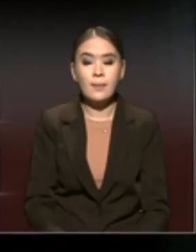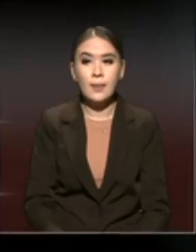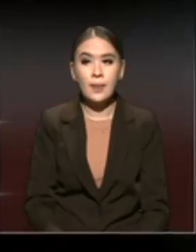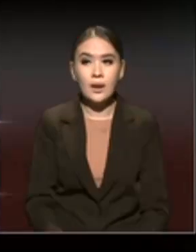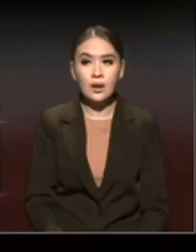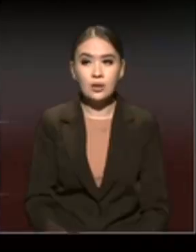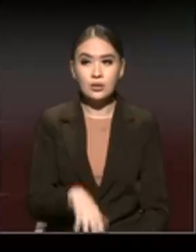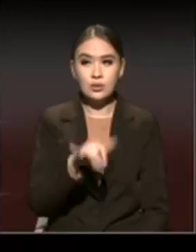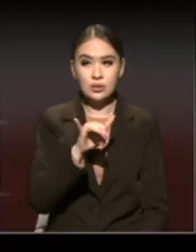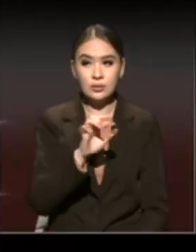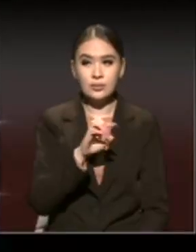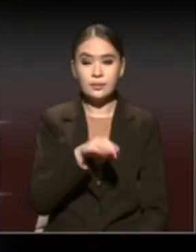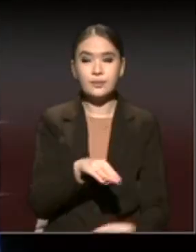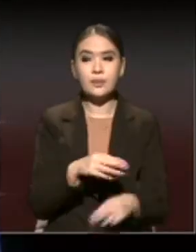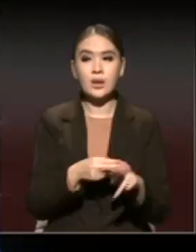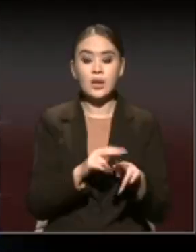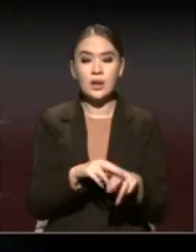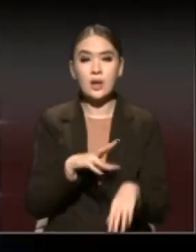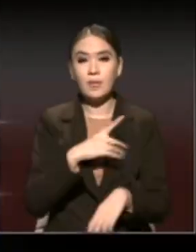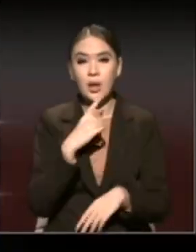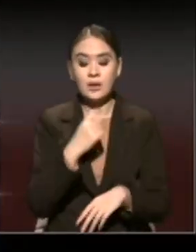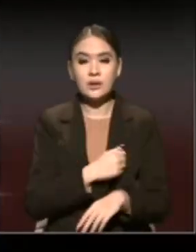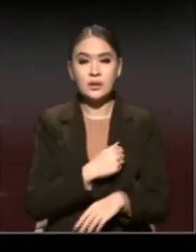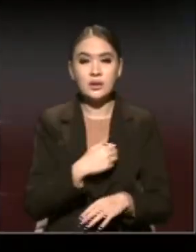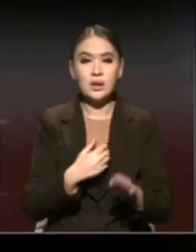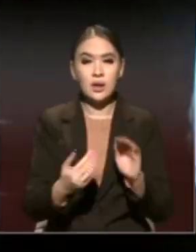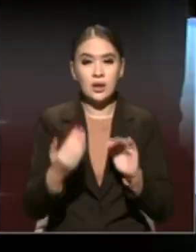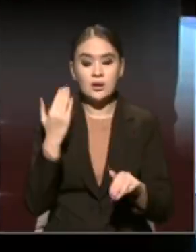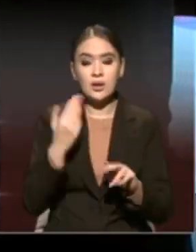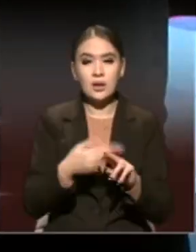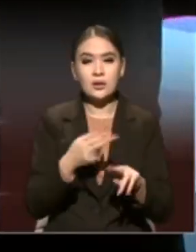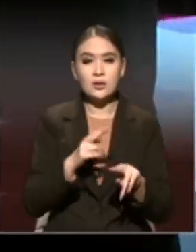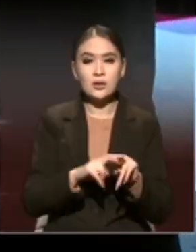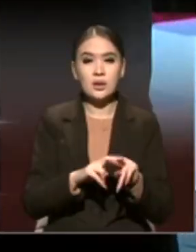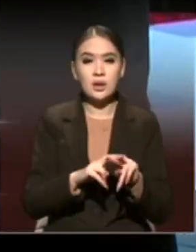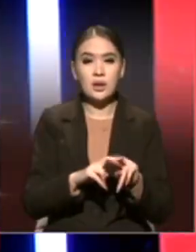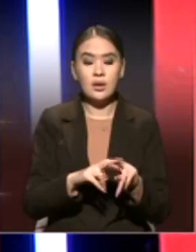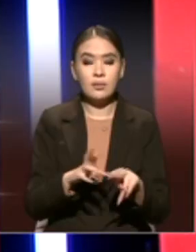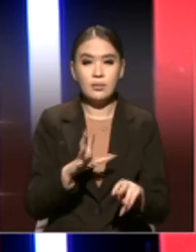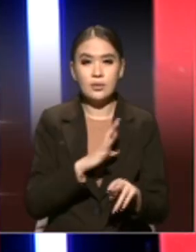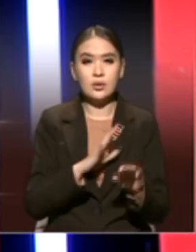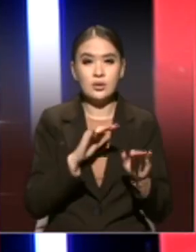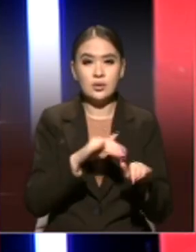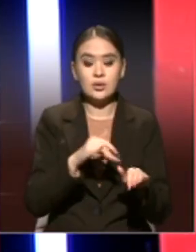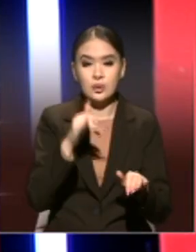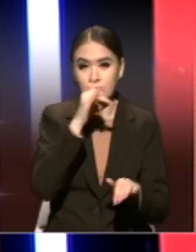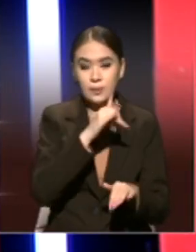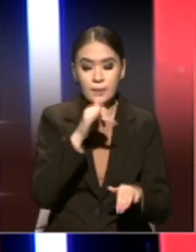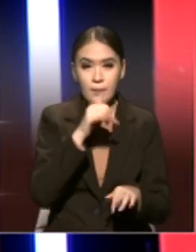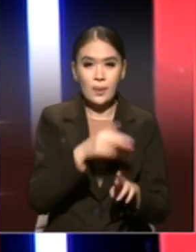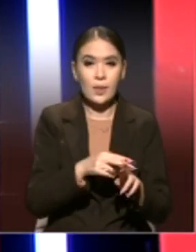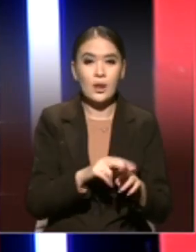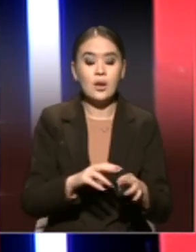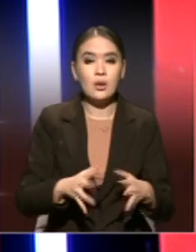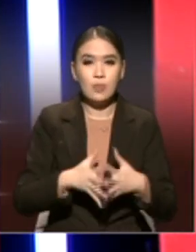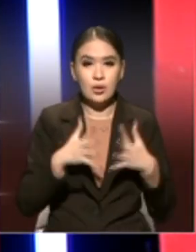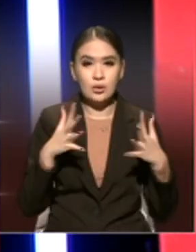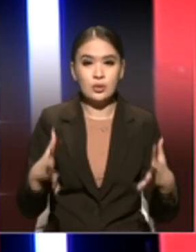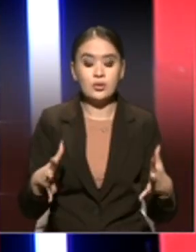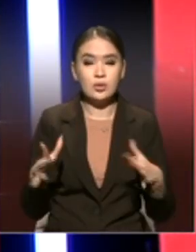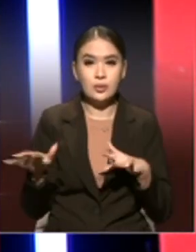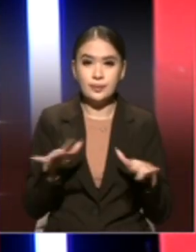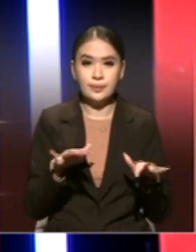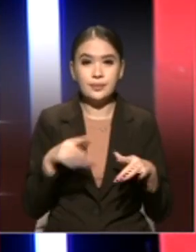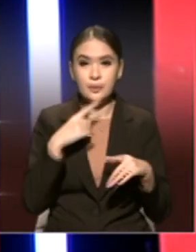ұбытысыз. Енді олардың ішінде мысалға әскерге дейін ұбыты тапсырып оқуға түсе алмайғандар бар ғой мысалы, иә? Әрине. Ал бұл енді орасан зор мүмкіндік, біз осында айтуымыз